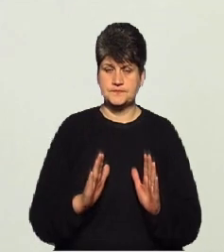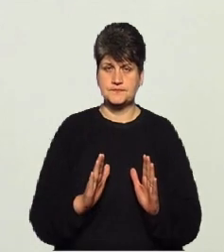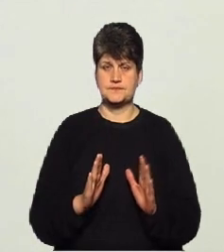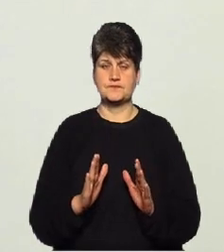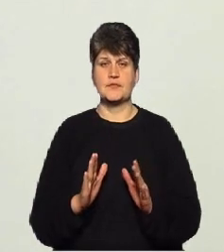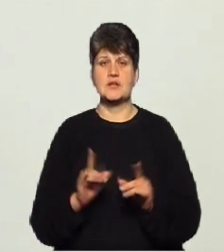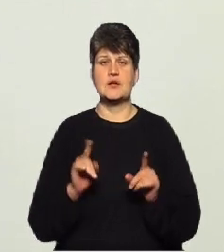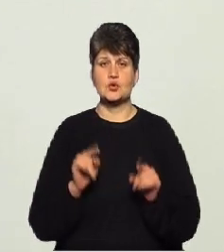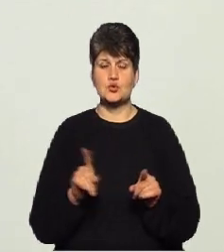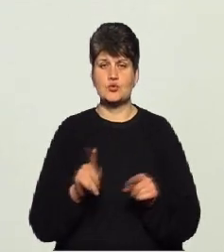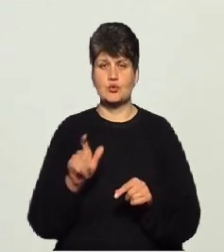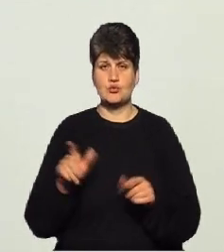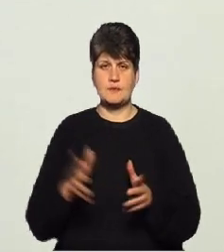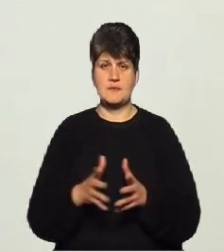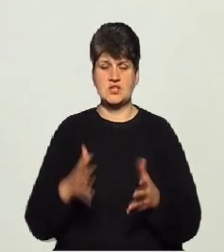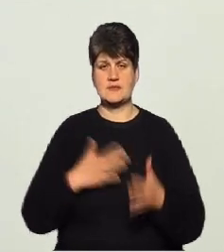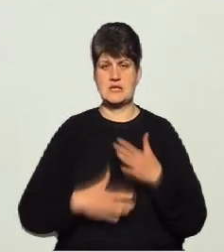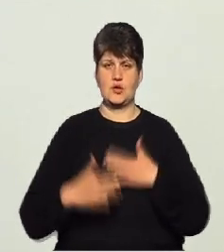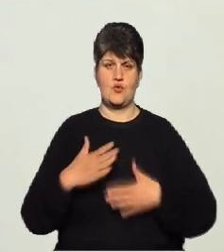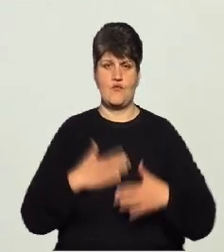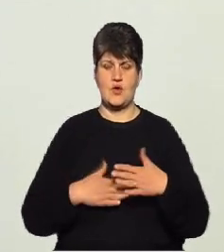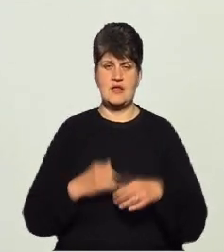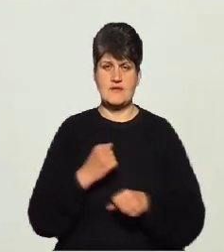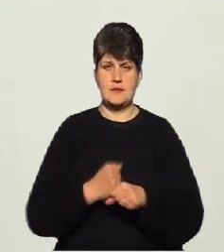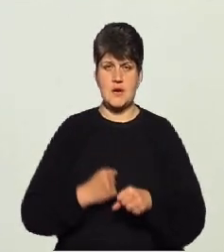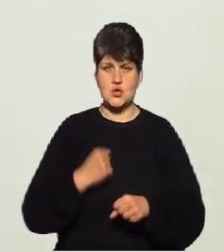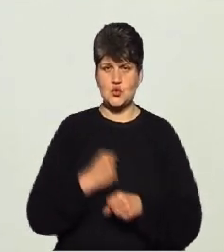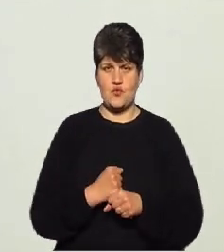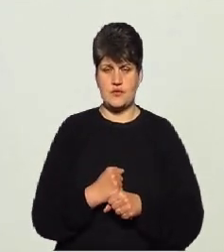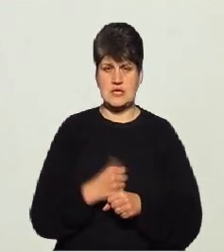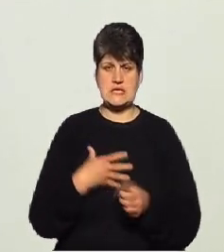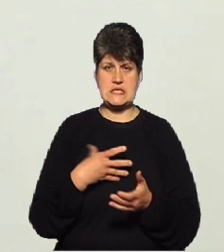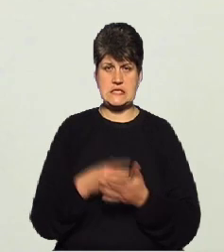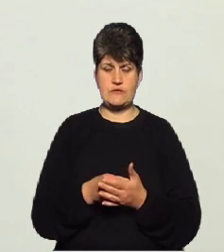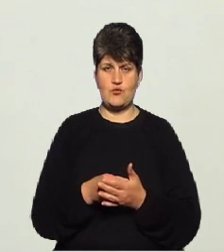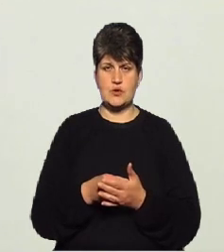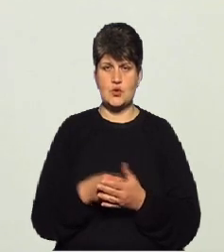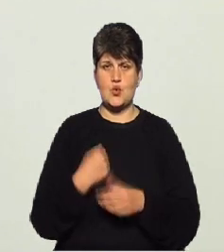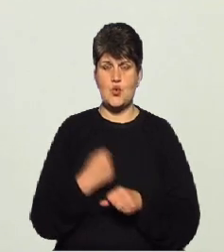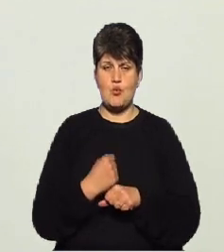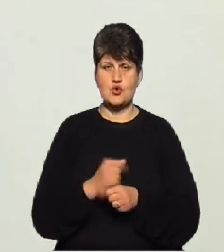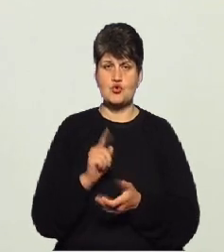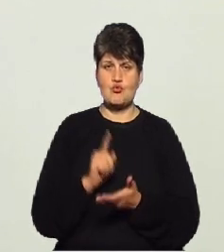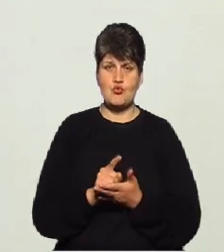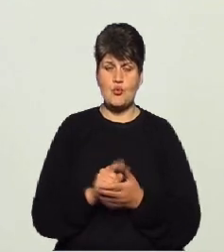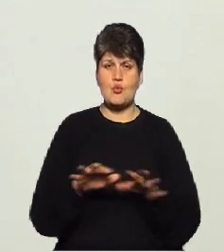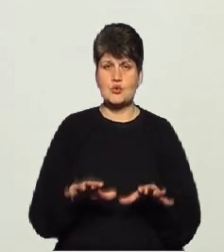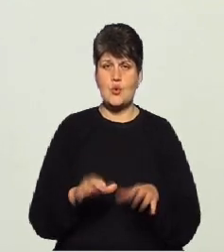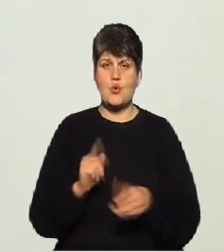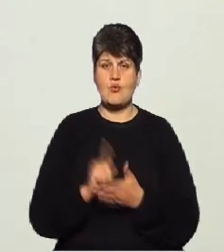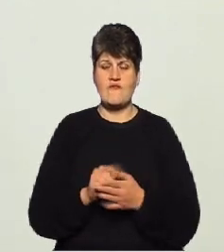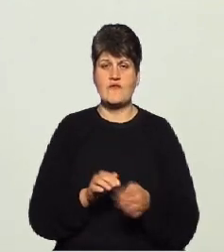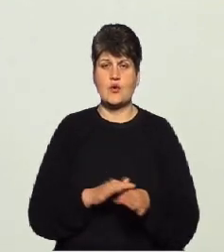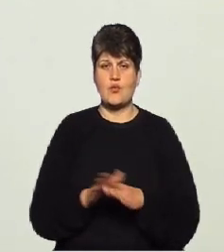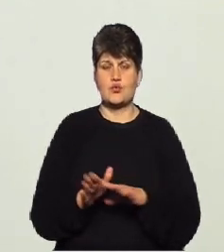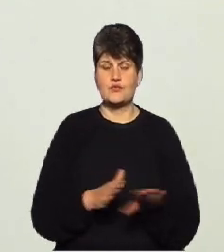більшим задоволенням відпрацьовували свої там робочі обов'язки, посадові обов'язки виконували. На вашу